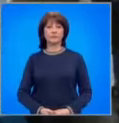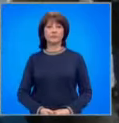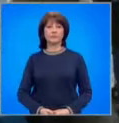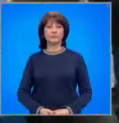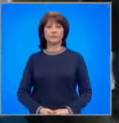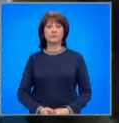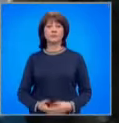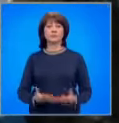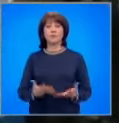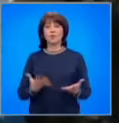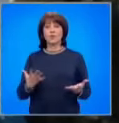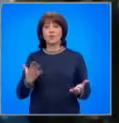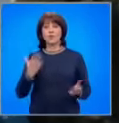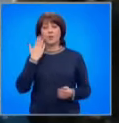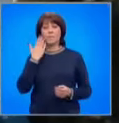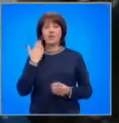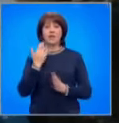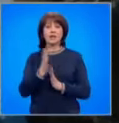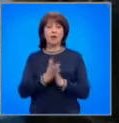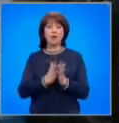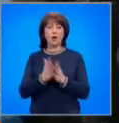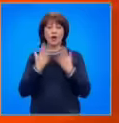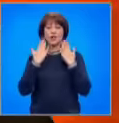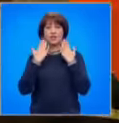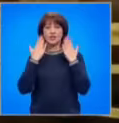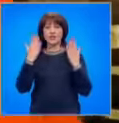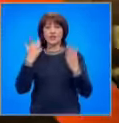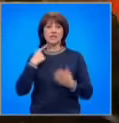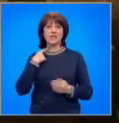Толкова млади хора, толкова млади животи изгубихме.